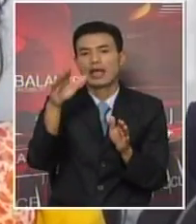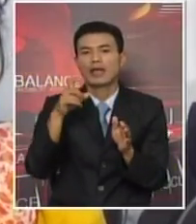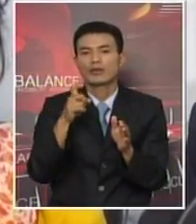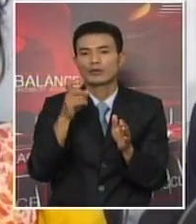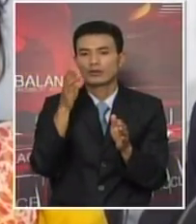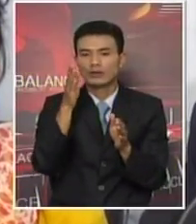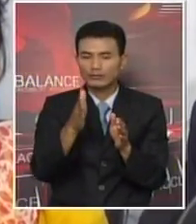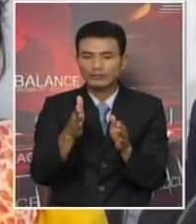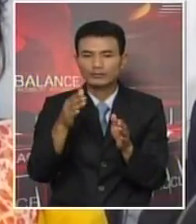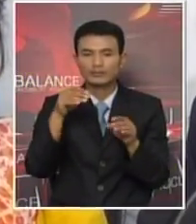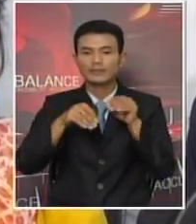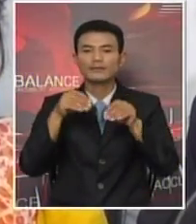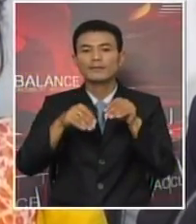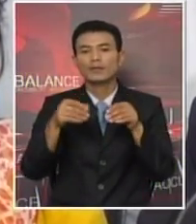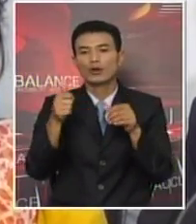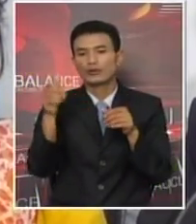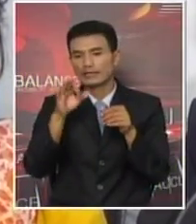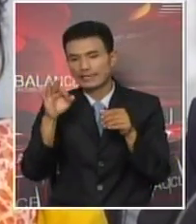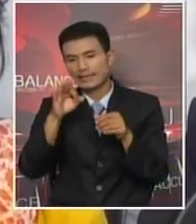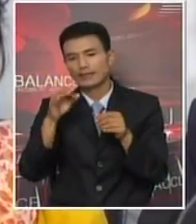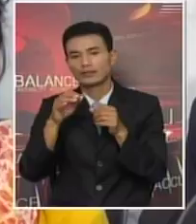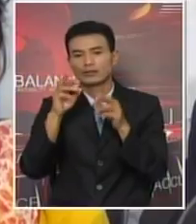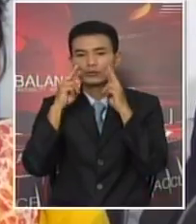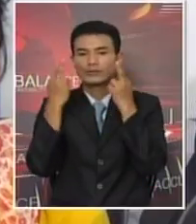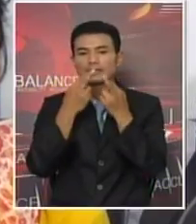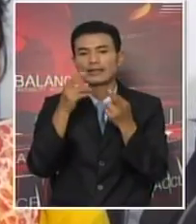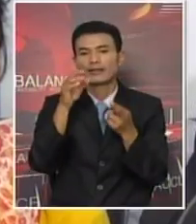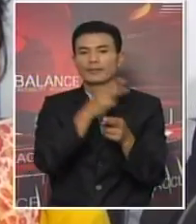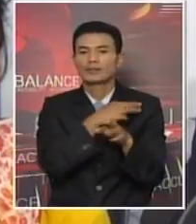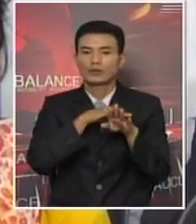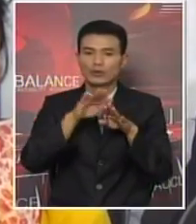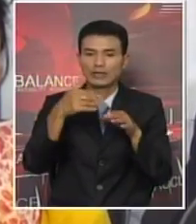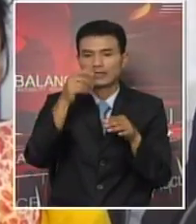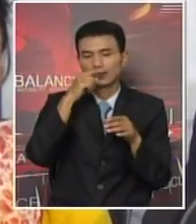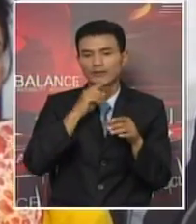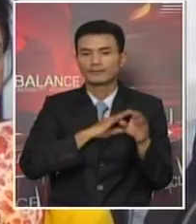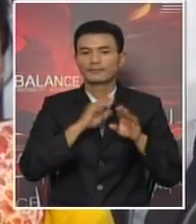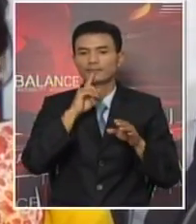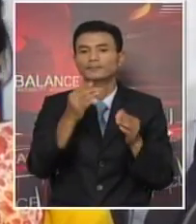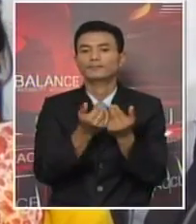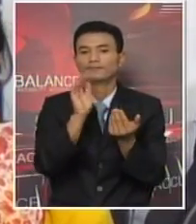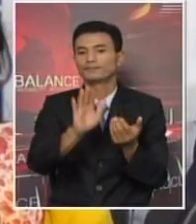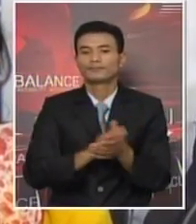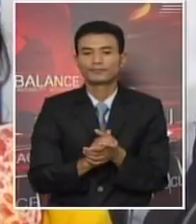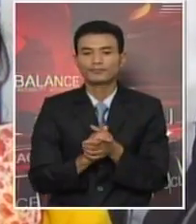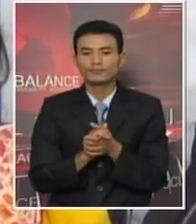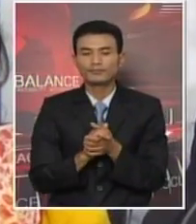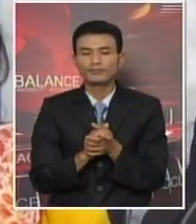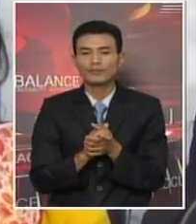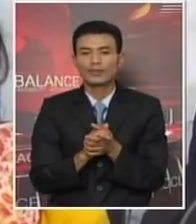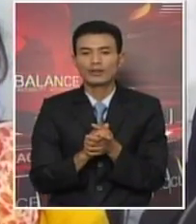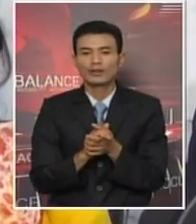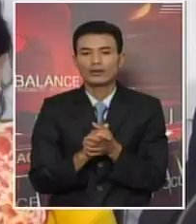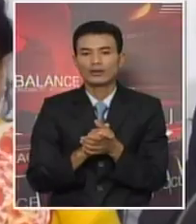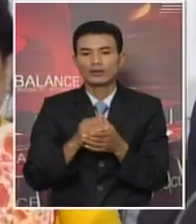मुख्य निर्वाचन अधिकृत र सुरक्षा निकायलाई निर्देशन गर्दछ। स्थानीय तह निर्वाचनलाई स्वच्छ, स्वतन्त्र,